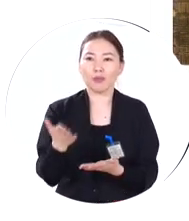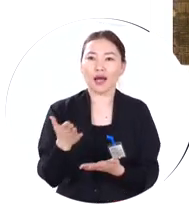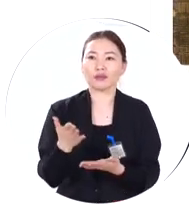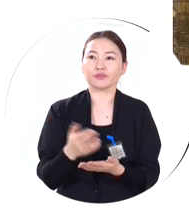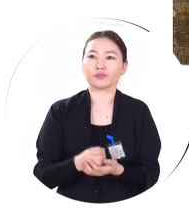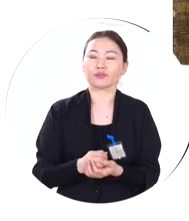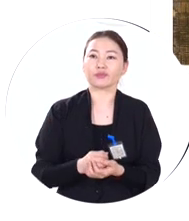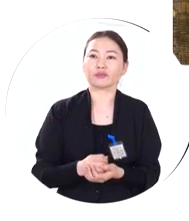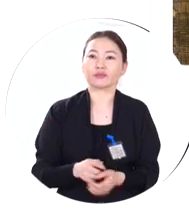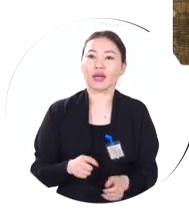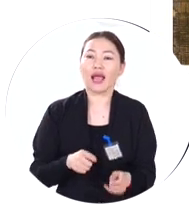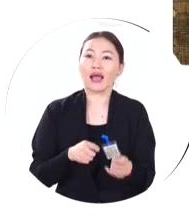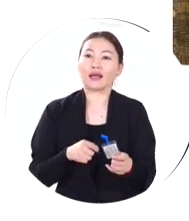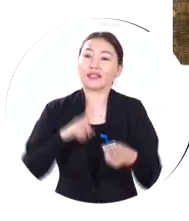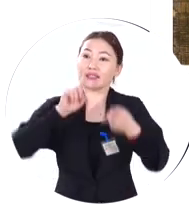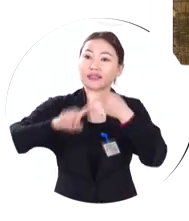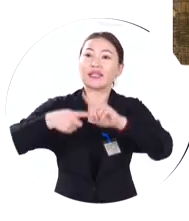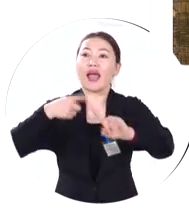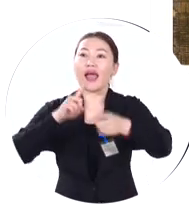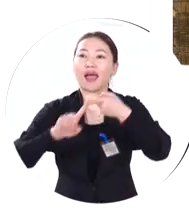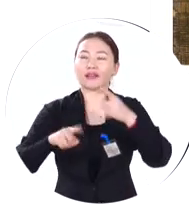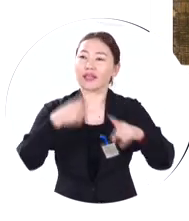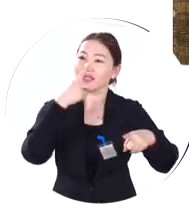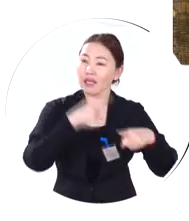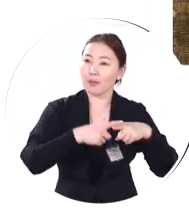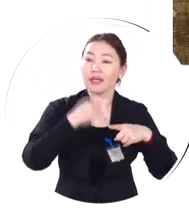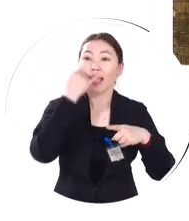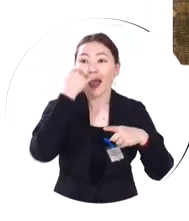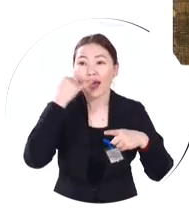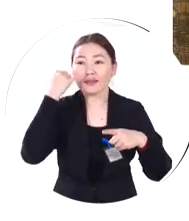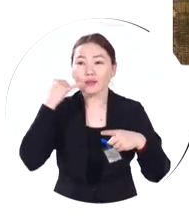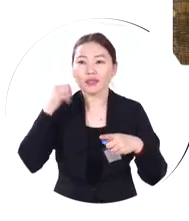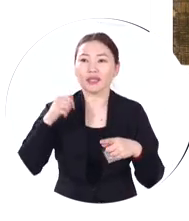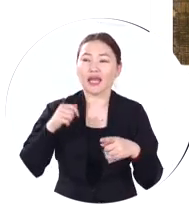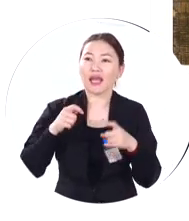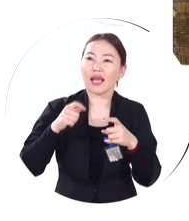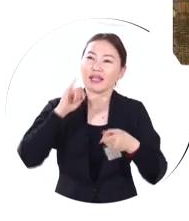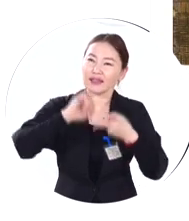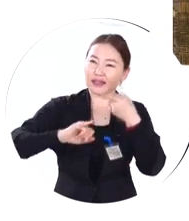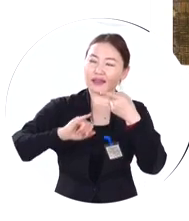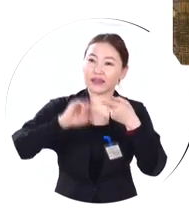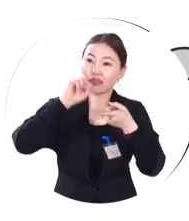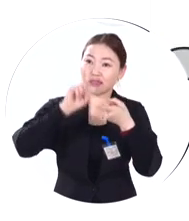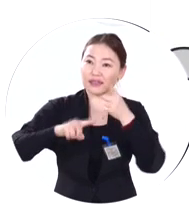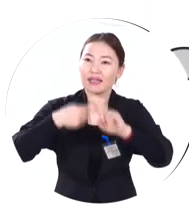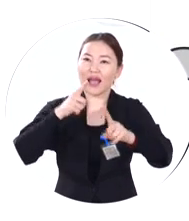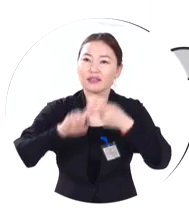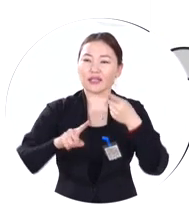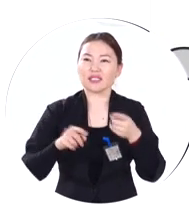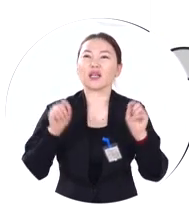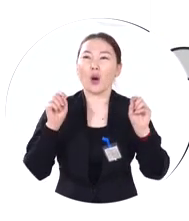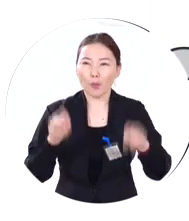гэж их хэмжээний мөнгийг Манжичин улсаас гаргуулах болж. Сүүлчийн хар тамхины дайнд Франц улс Англи улсаа хүч